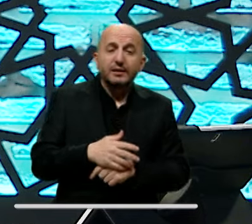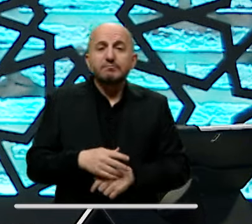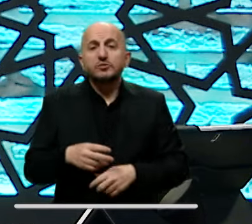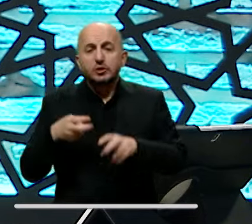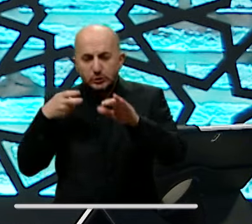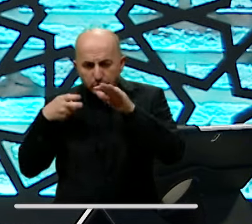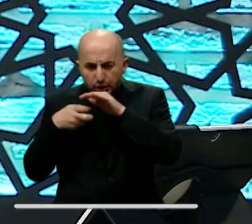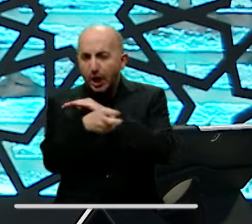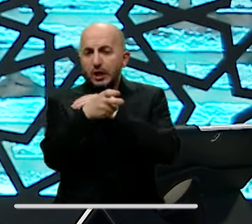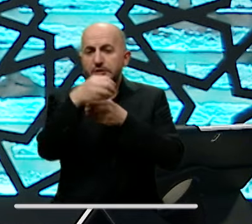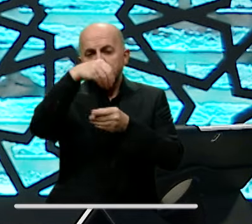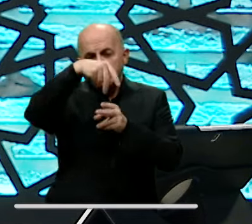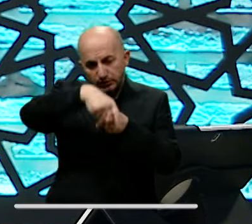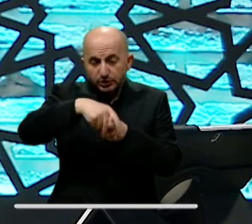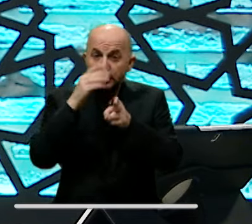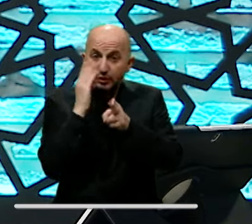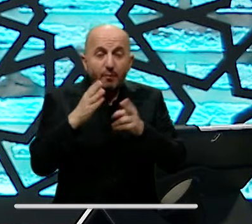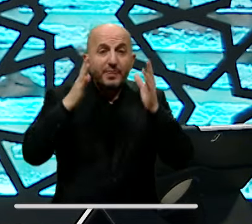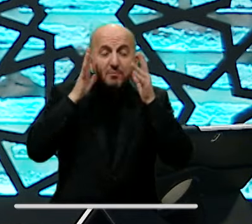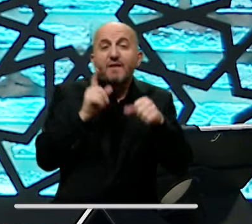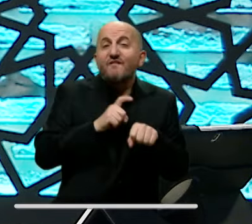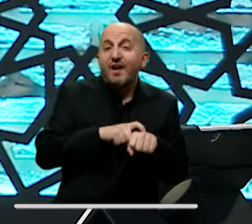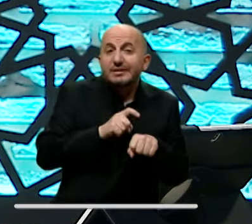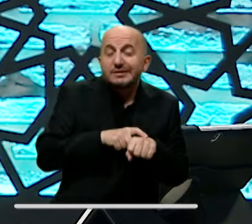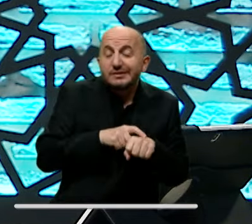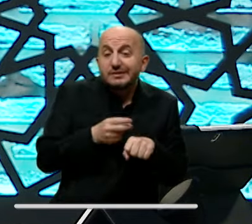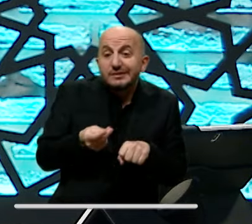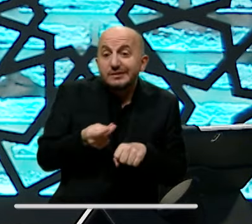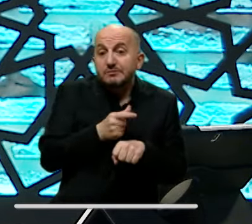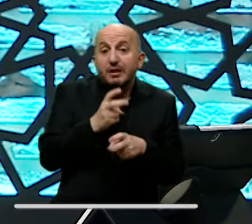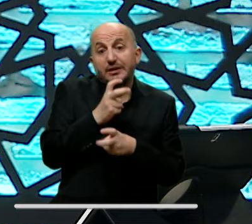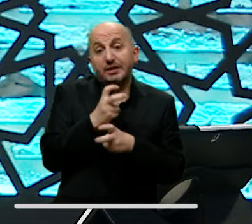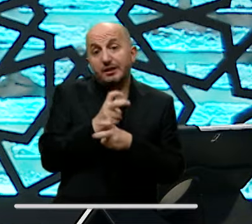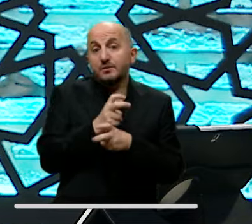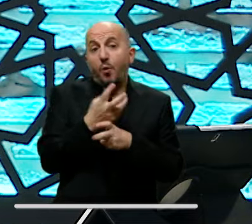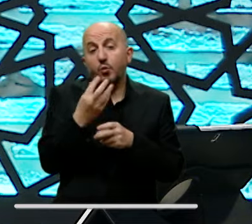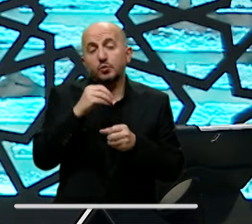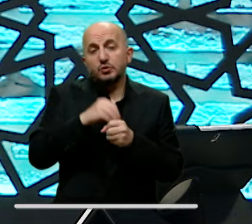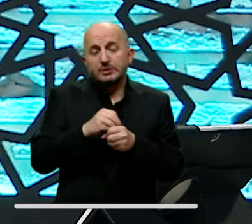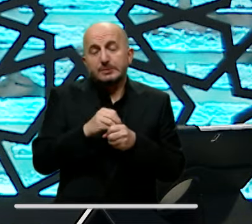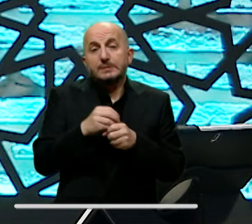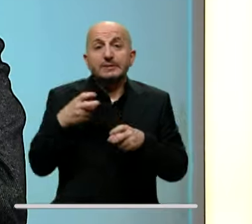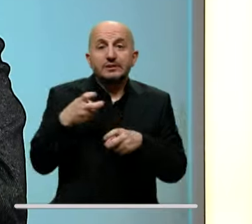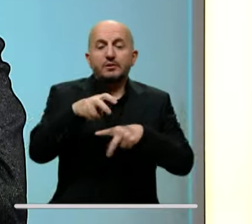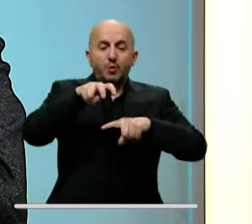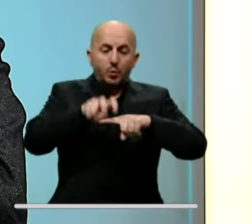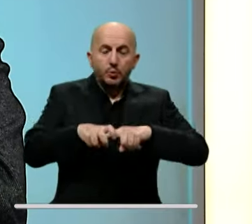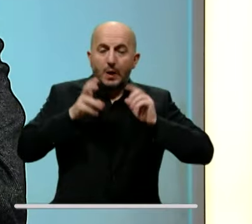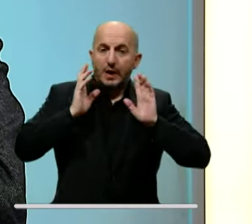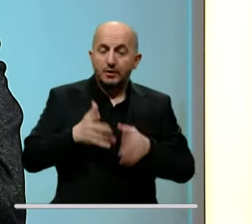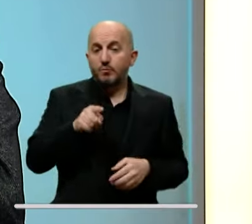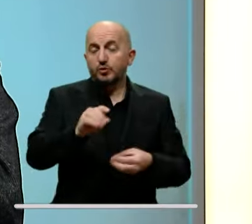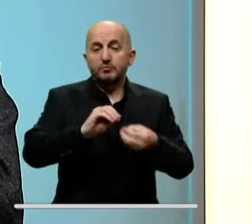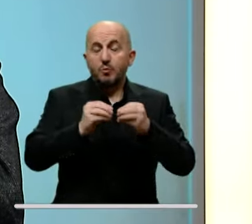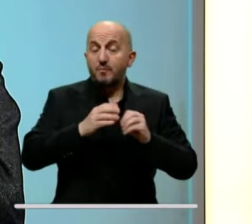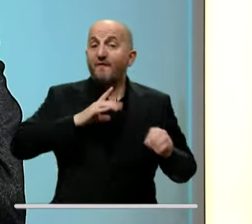gidiyorum ben diyor namaz vaktinin geçme riski ortada olduğu için namazımı trende oturarak kılıyorum bunun bir sakıncası